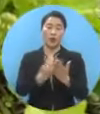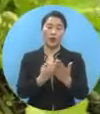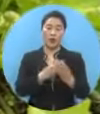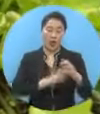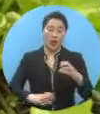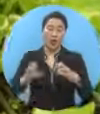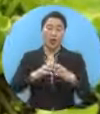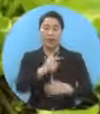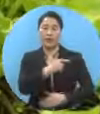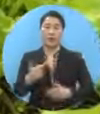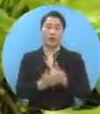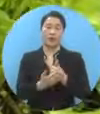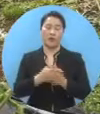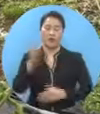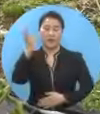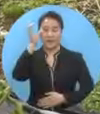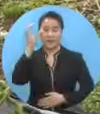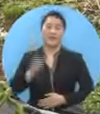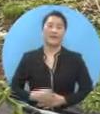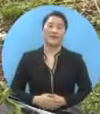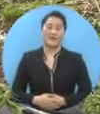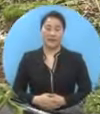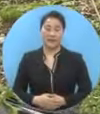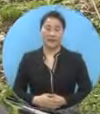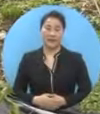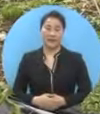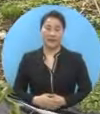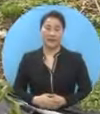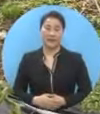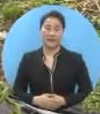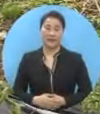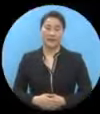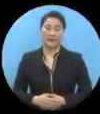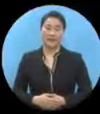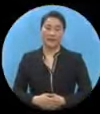도움이 될 것으로 보입니다. 생명의 땅 으뜸 전남 도중뉴스 정혜지입니다.